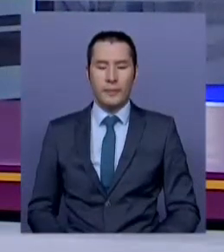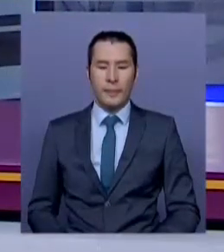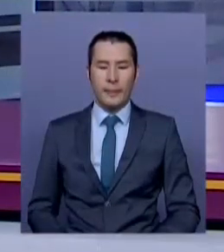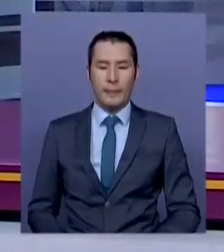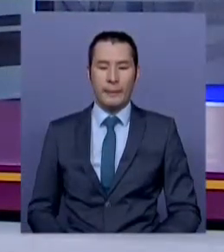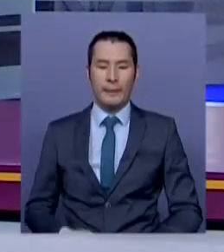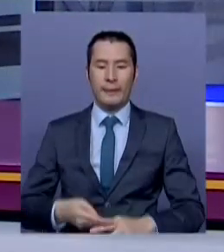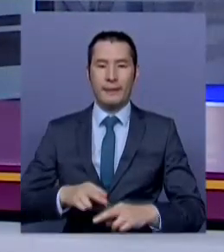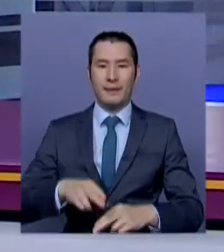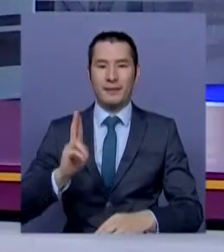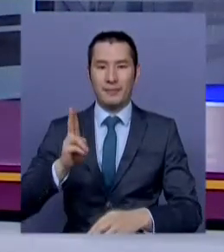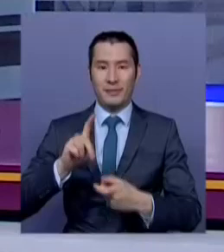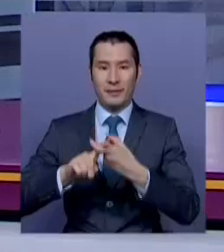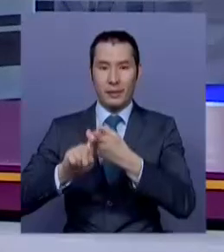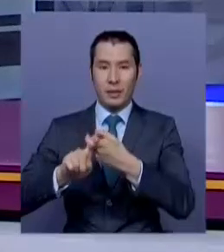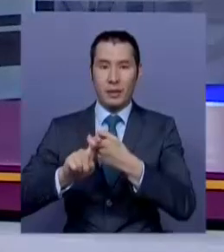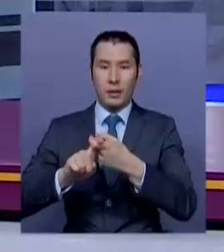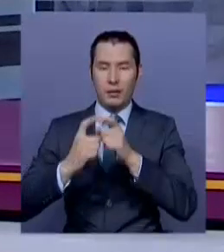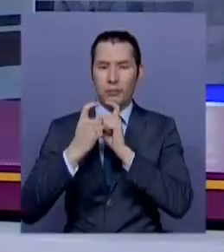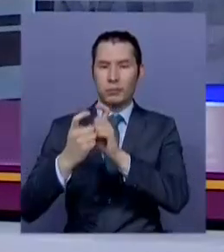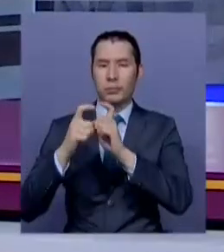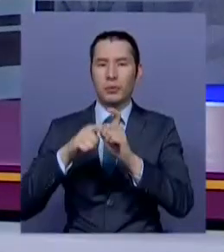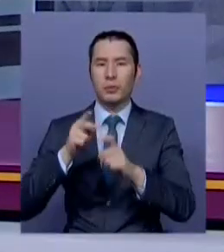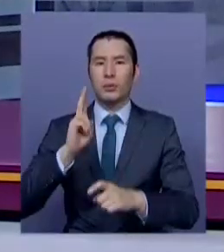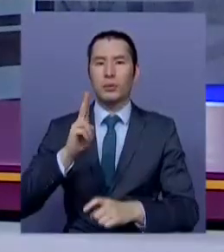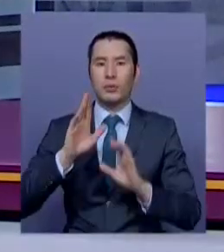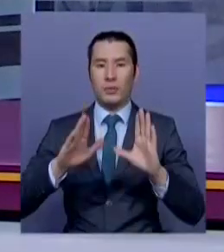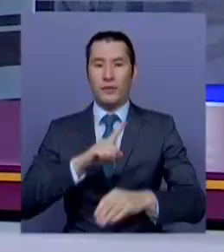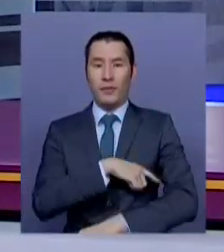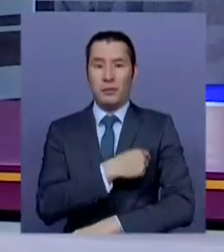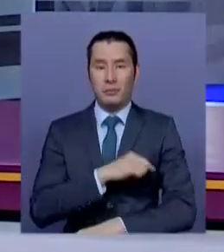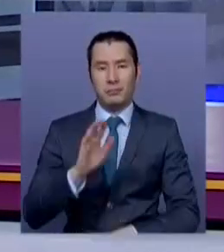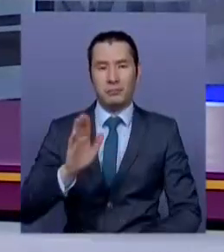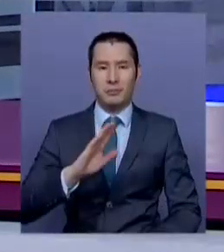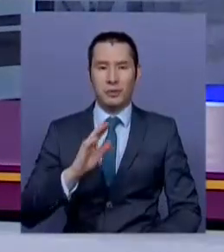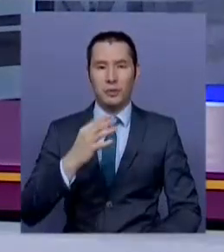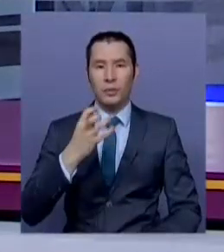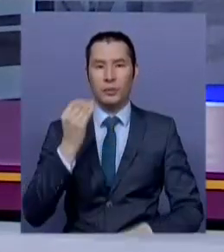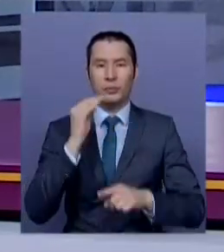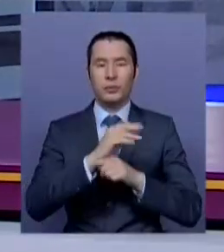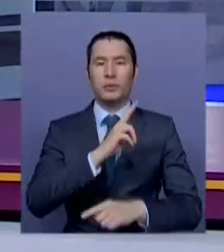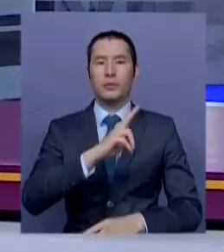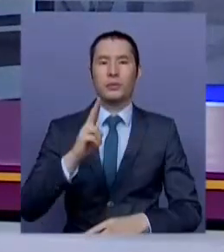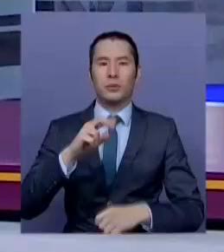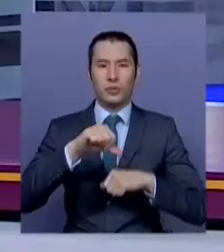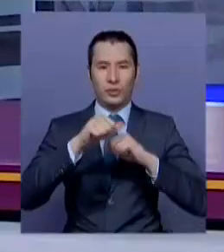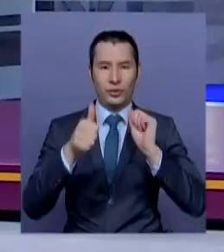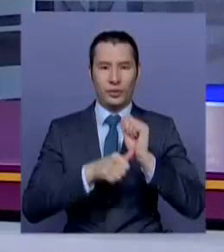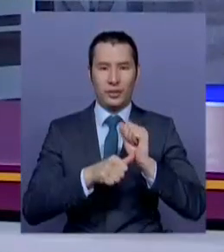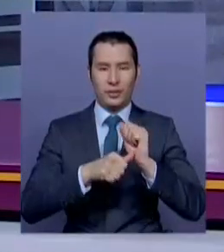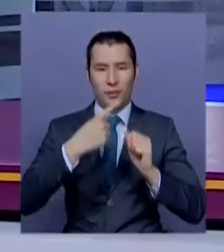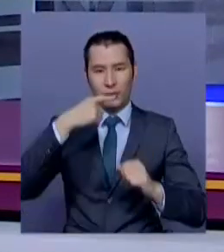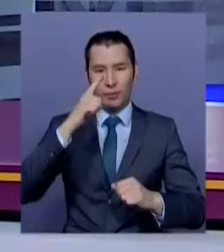Індетпен күресте дәрігерлердің ғана емес, тазалық мамандарының да еңбегі зор. Бүгін Алматыда дезинфекцияның 16-шы кезеңі